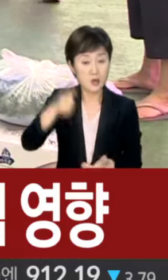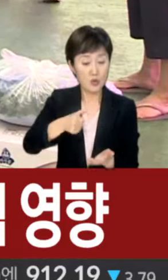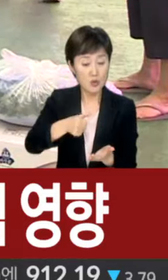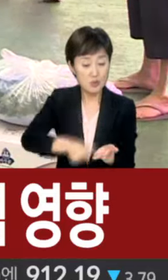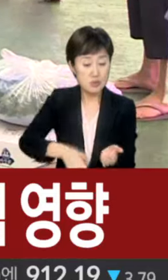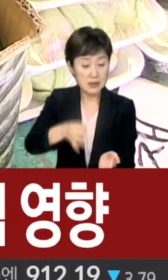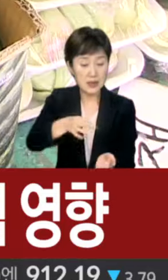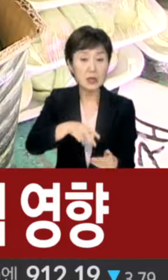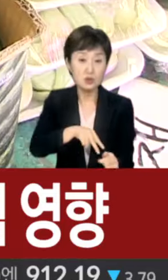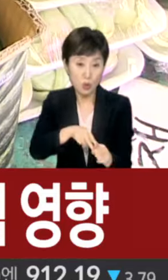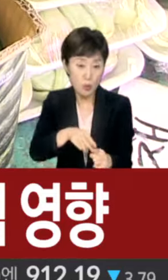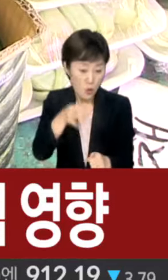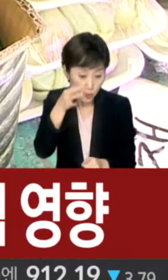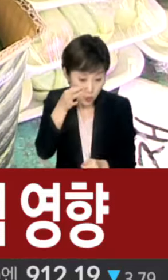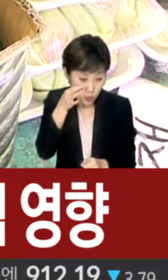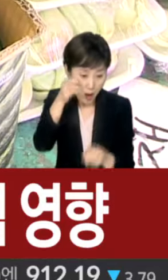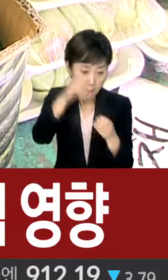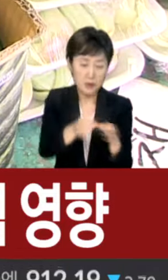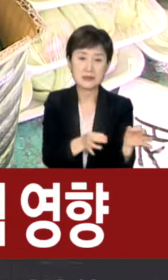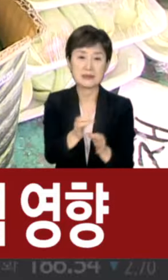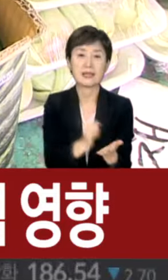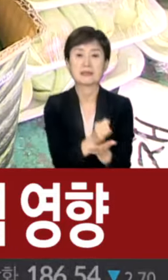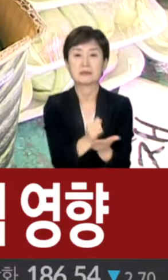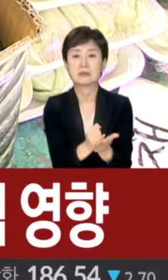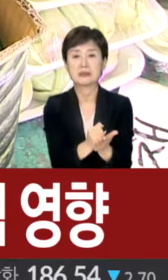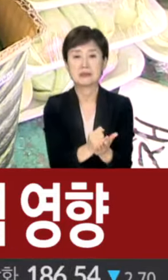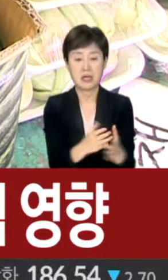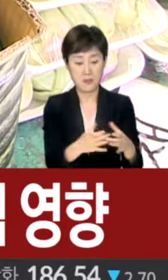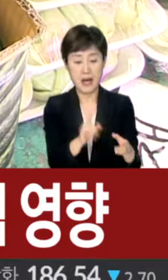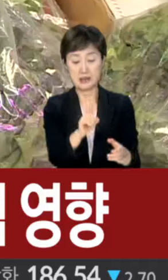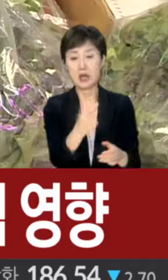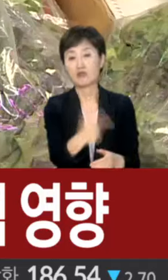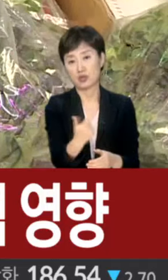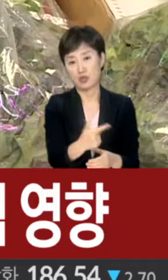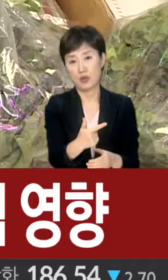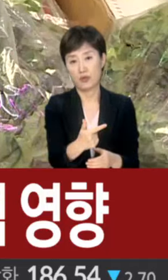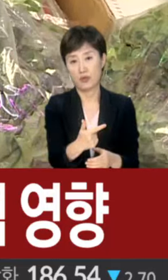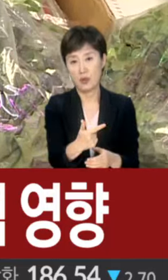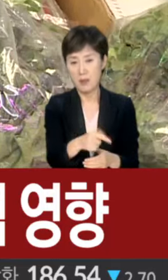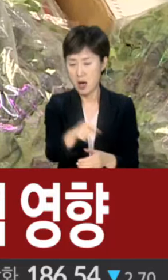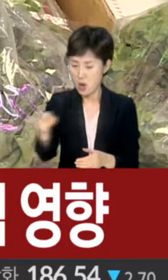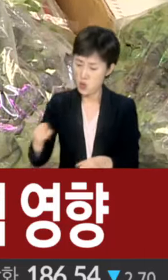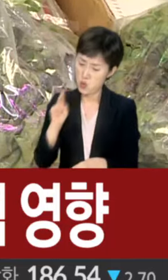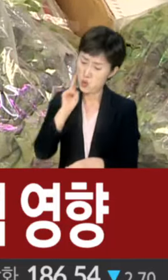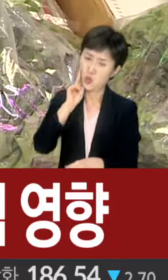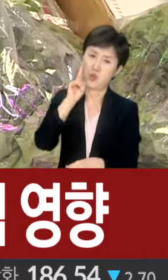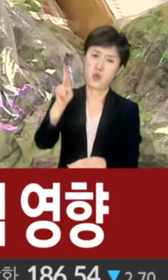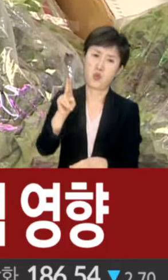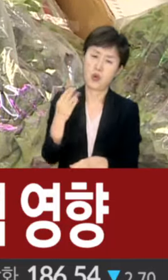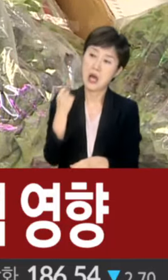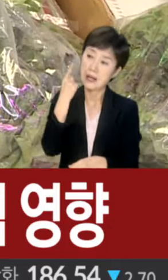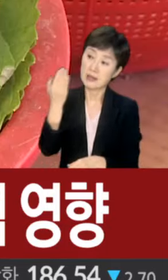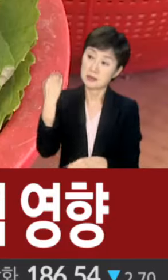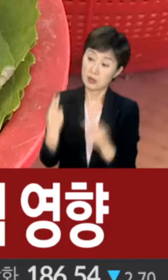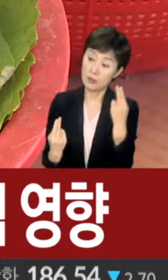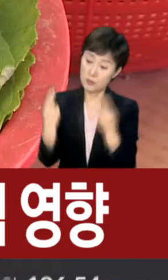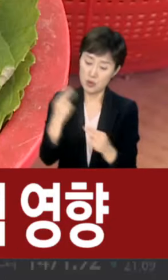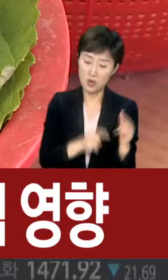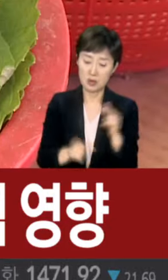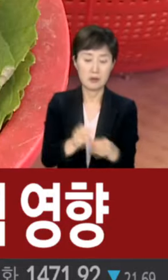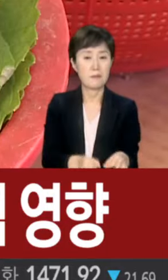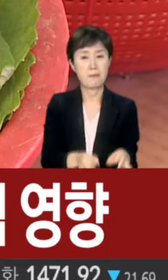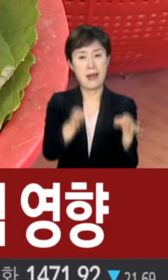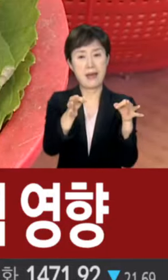한국물가정보에 따르면 전통시장 시금치 가격은 한 단에 6,000원, 백오이도 킬로그램당 6,000원을 기록하며 지난달 대비 상승한